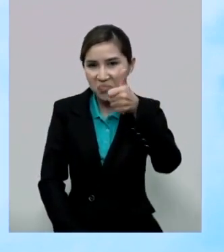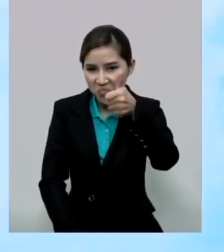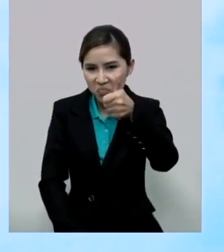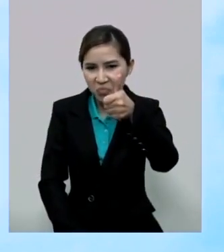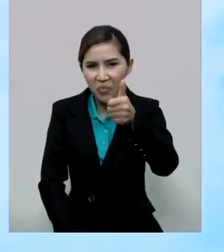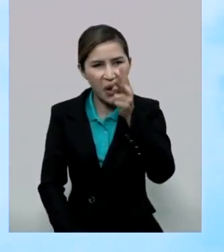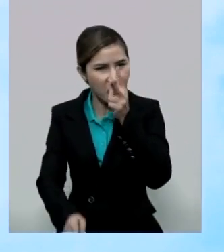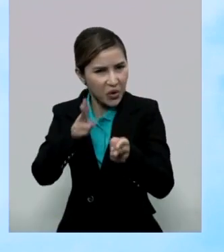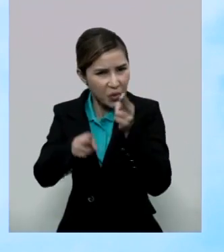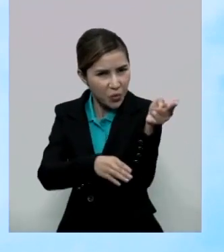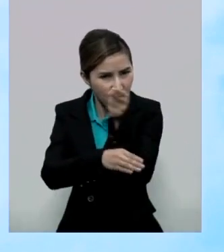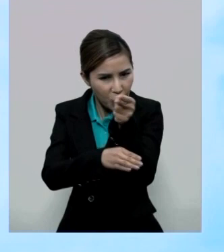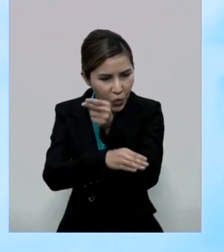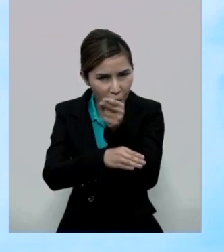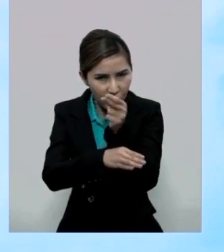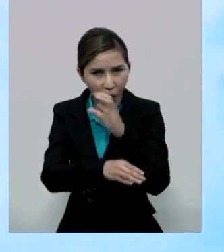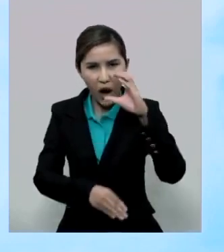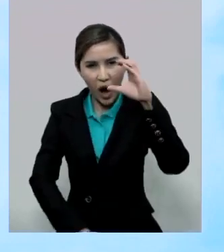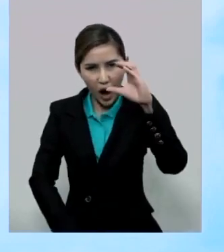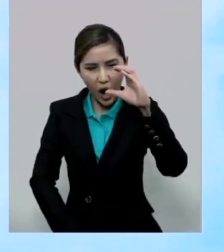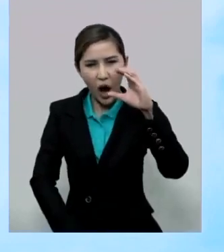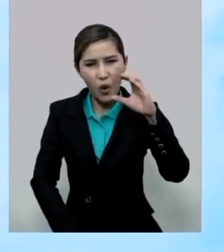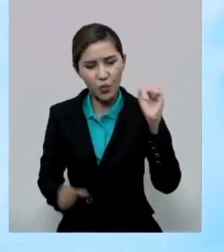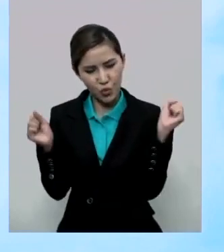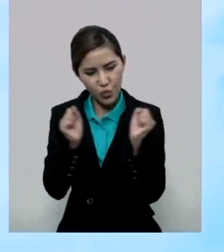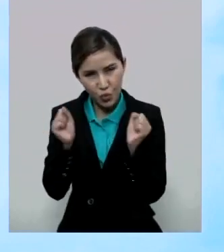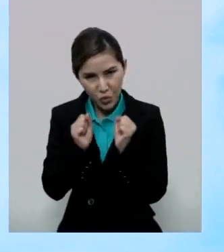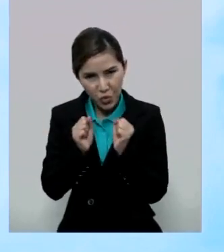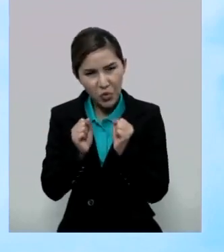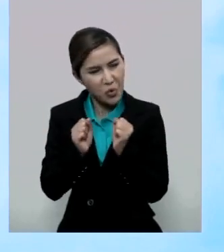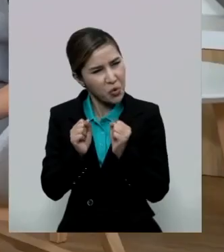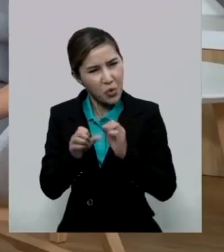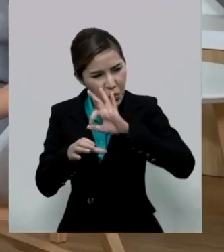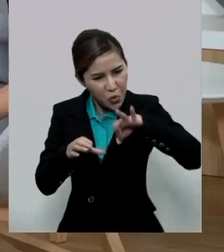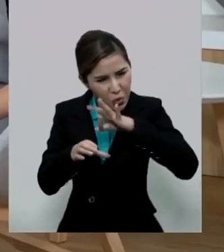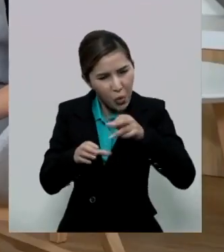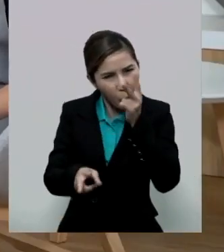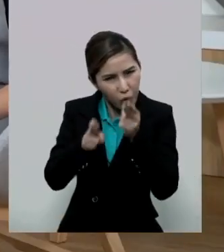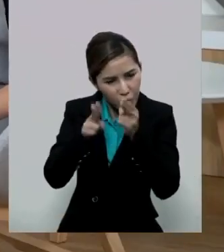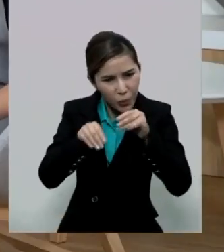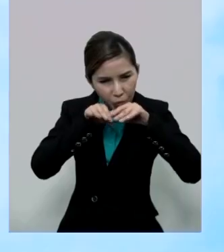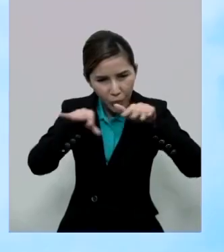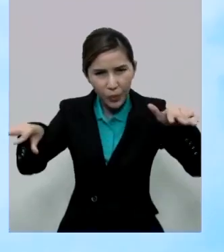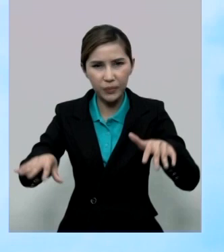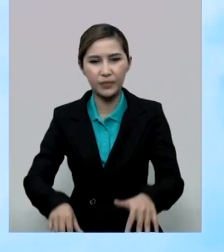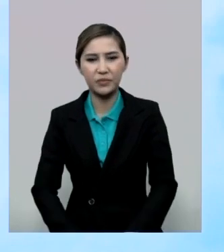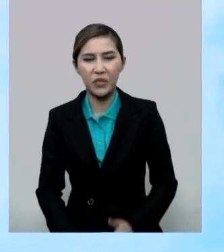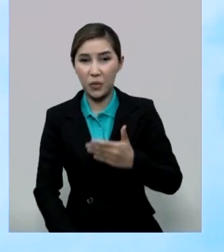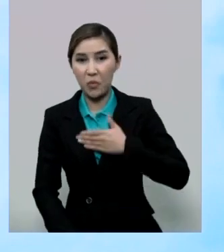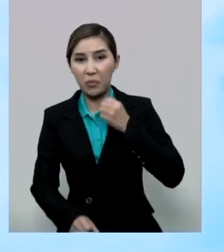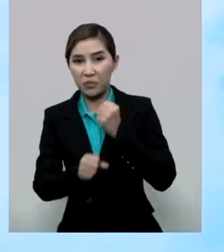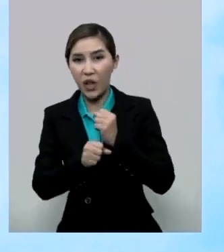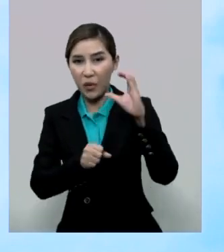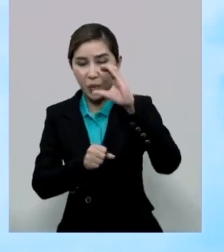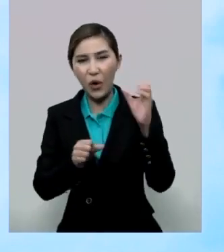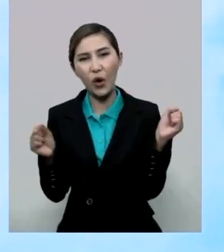มซึ่งในคลิปนี้ผมจะทำเป็นคาปูชิโน่เย็นครับแล้วก็คลิปนี้ก็ได้รับการตอบรับที่ดีมากครับเดี๋ยวผมจะ